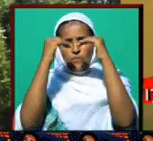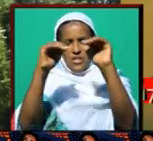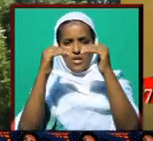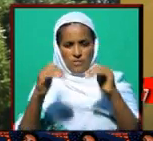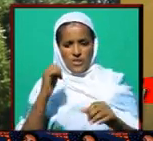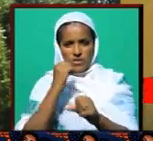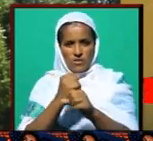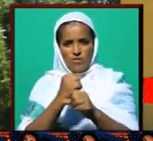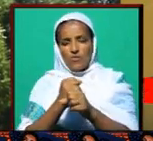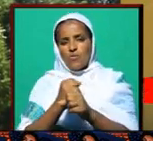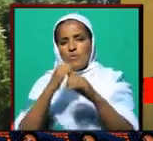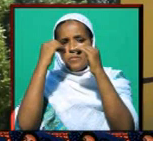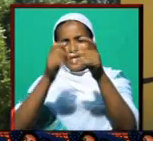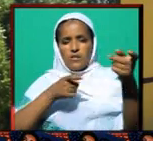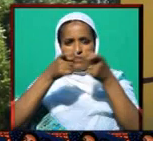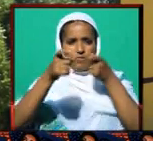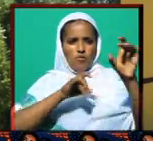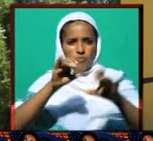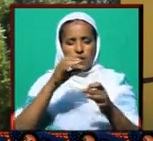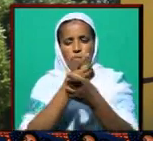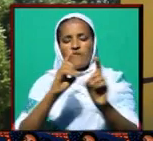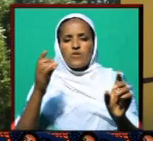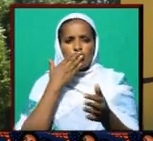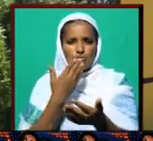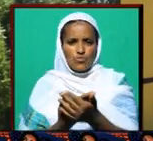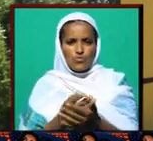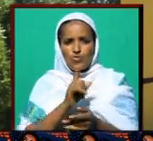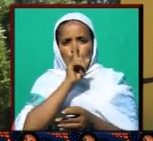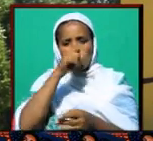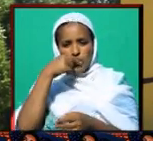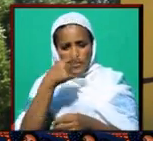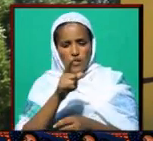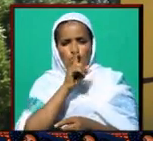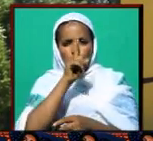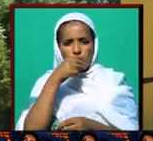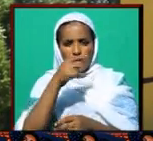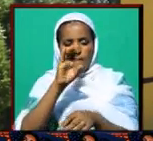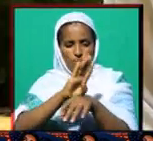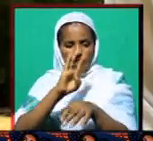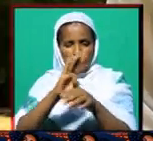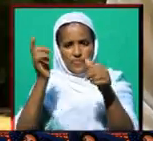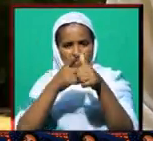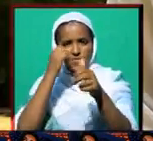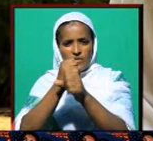ማሰብ አይቻልም እና በልኩ ሰርቶ በልኩ ምእመናን በመጠን እንዲተዳደሩ ማድረግ ነው መፍትሄው የሚሆነው።